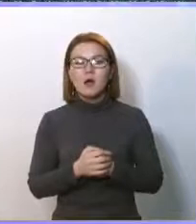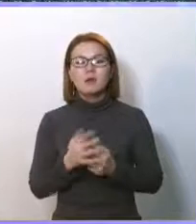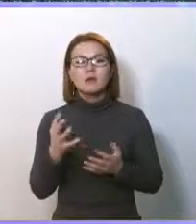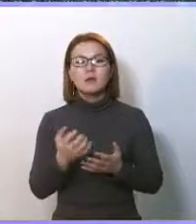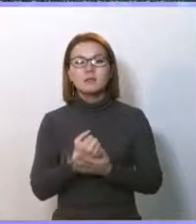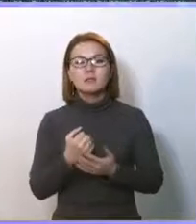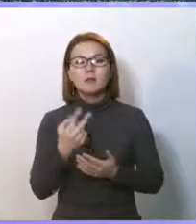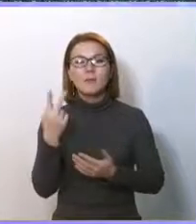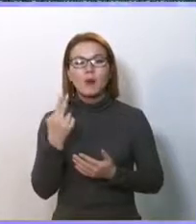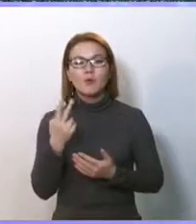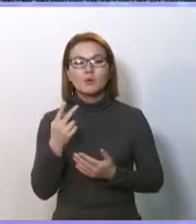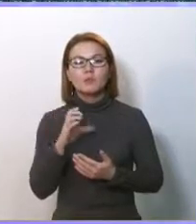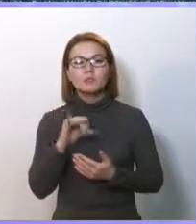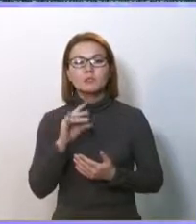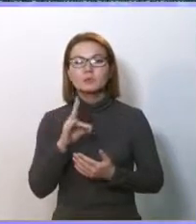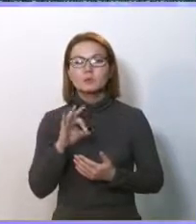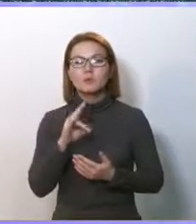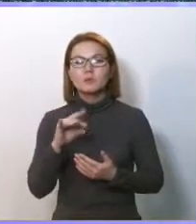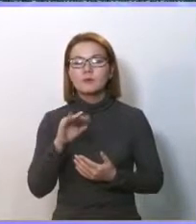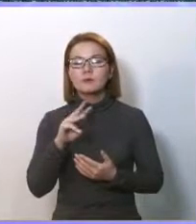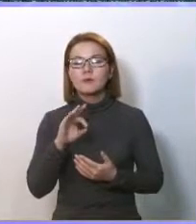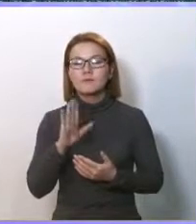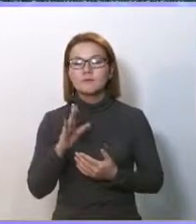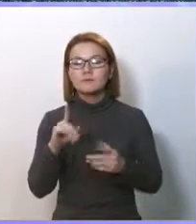найти пару синонимов.